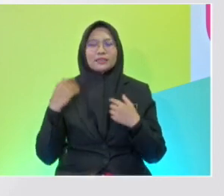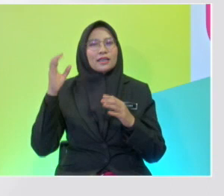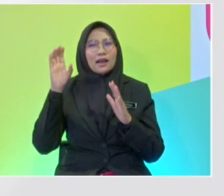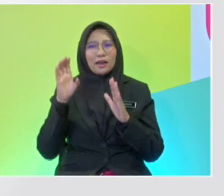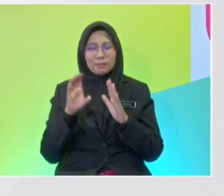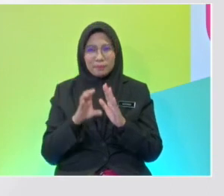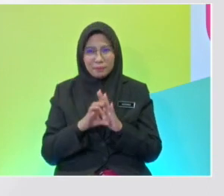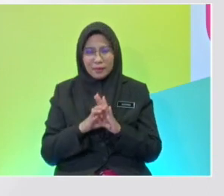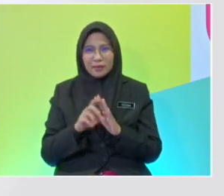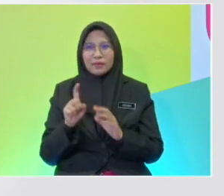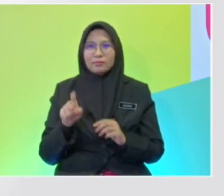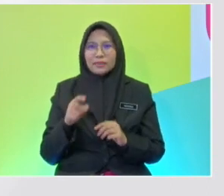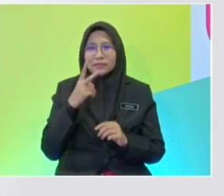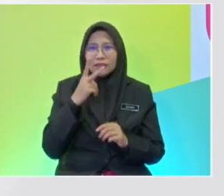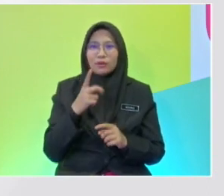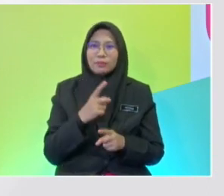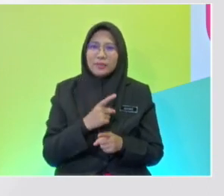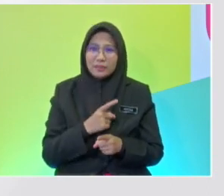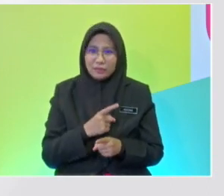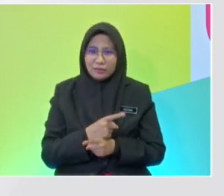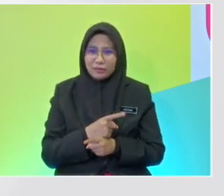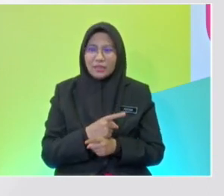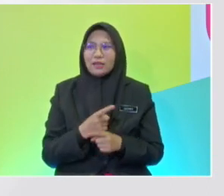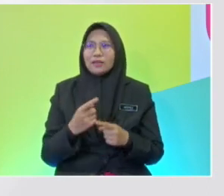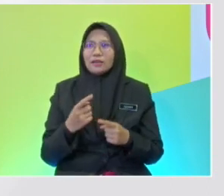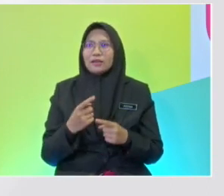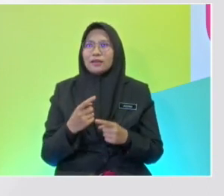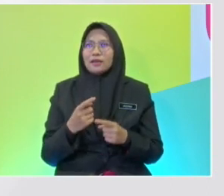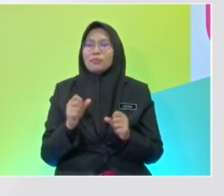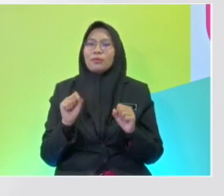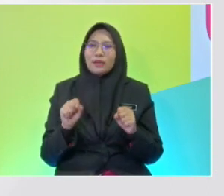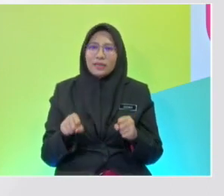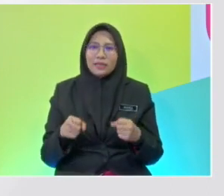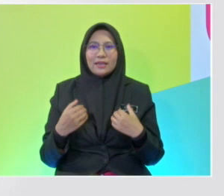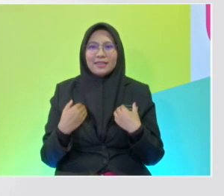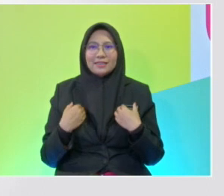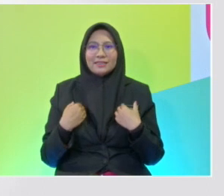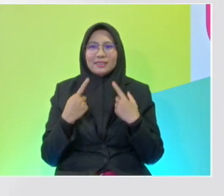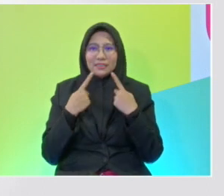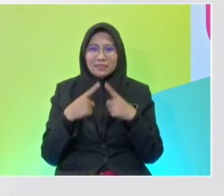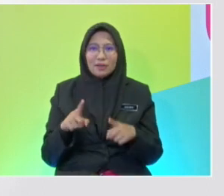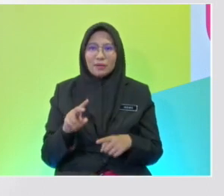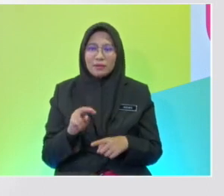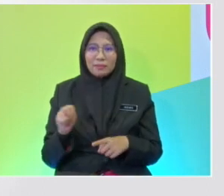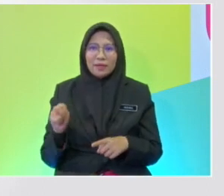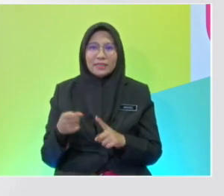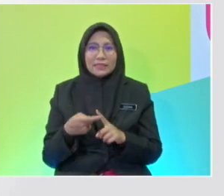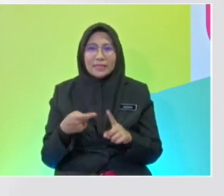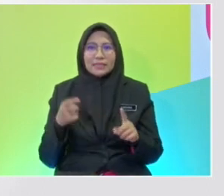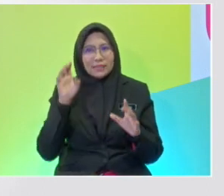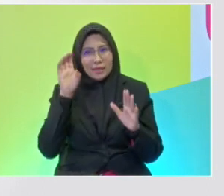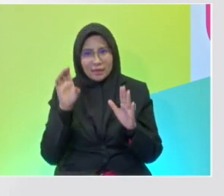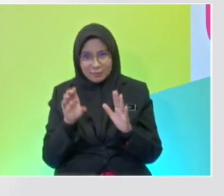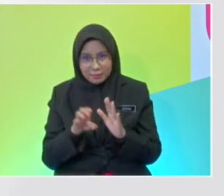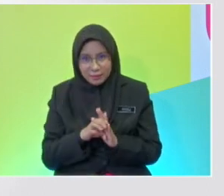kerannya adalah raja tersebut ada jawaban untuk ditulis pada bagian bini jawaban yang kita tulis